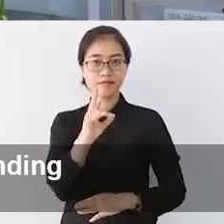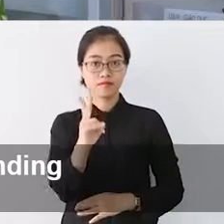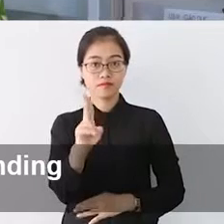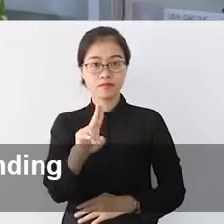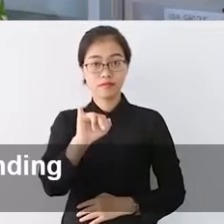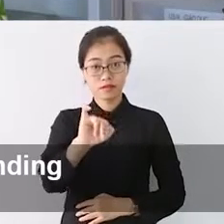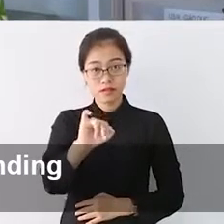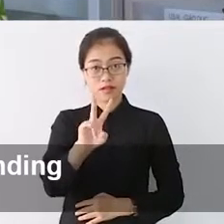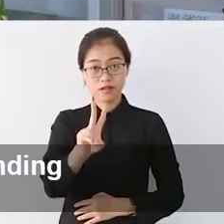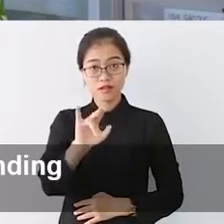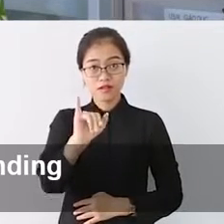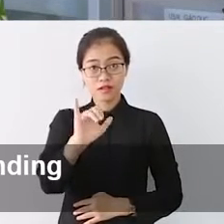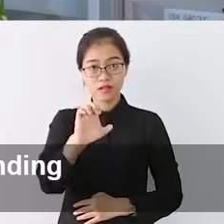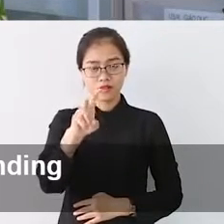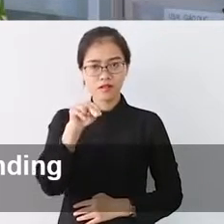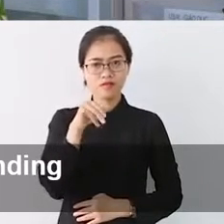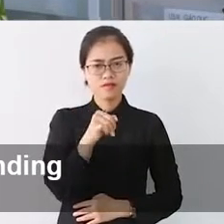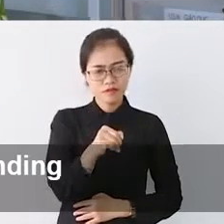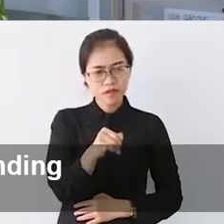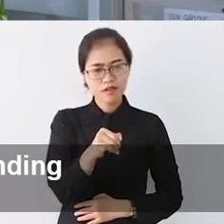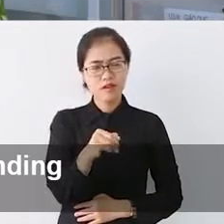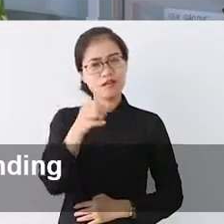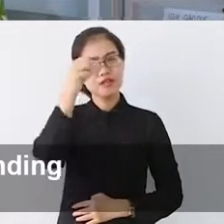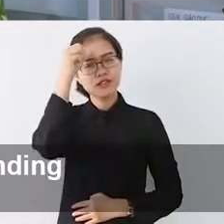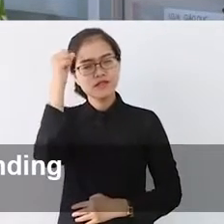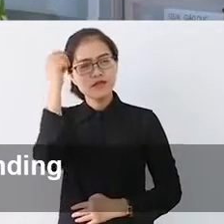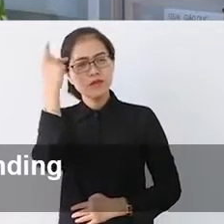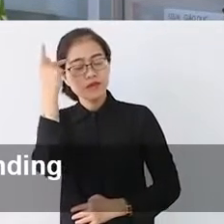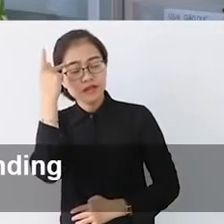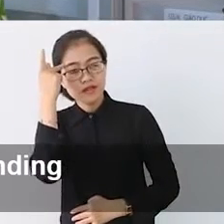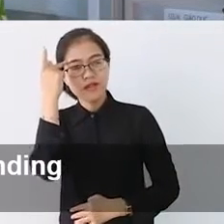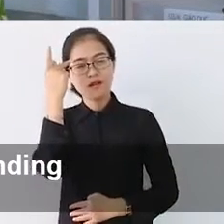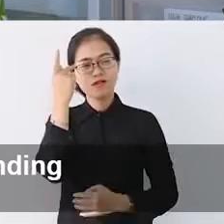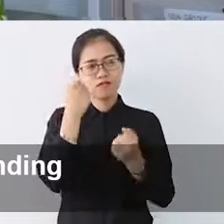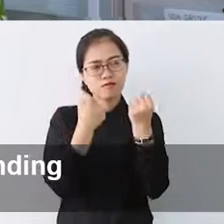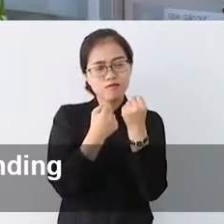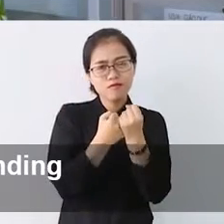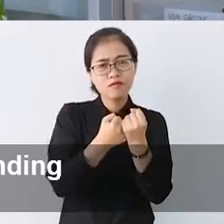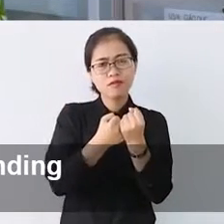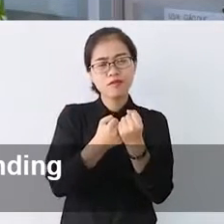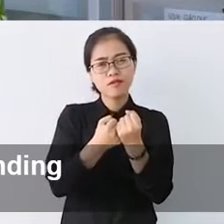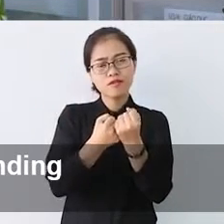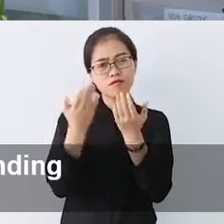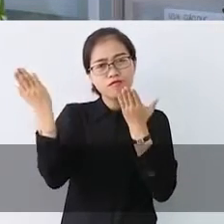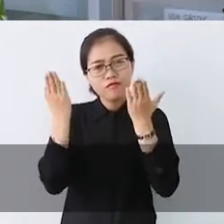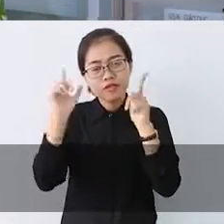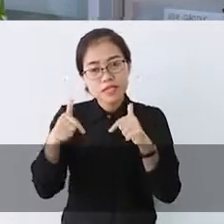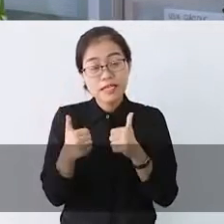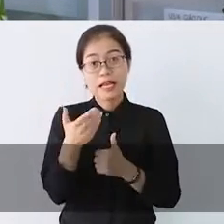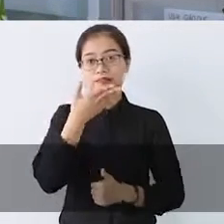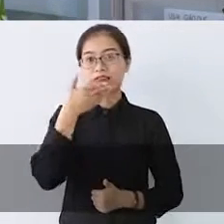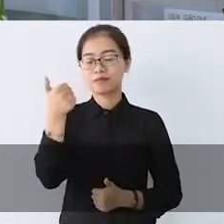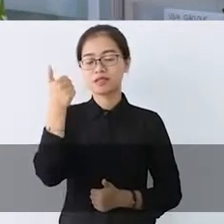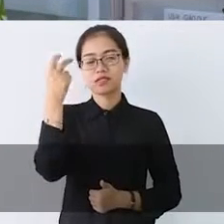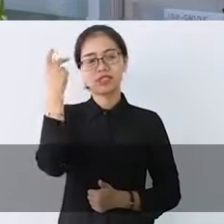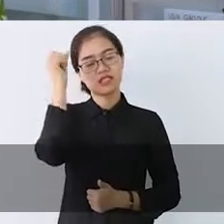hiện dự án cũng góp phần nâng cao được cái nhận thức của cán bộ thư viện về cái việc là hỗ trợ phục vụ cộng